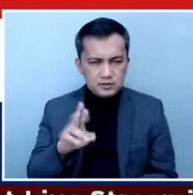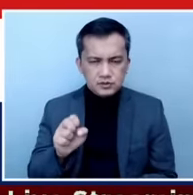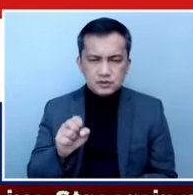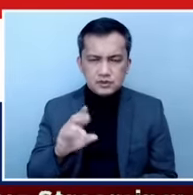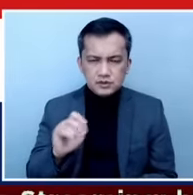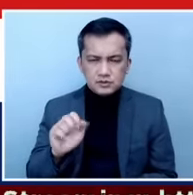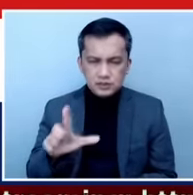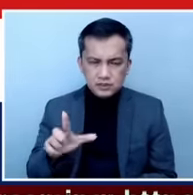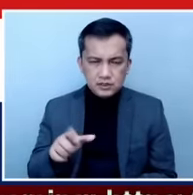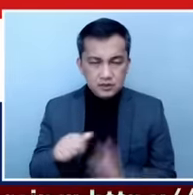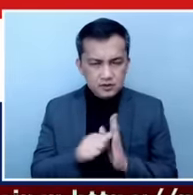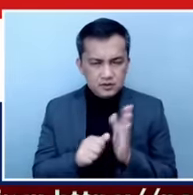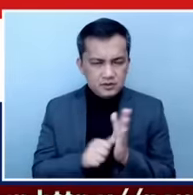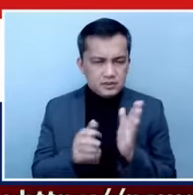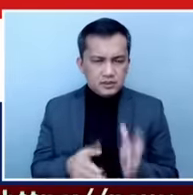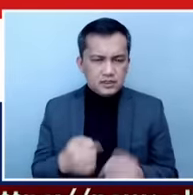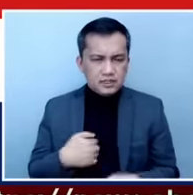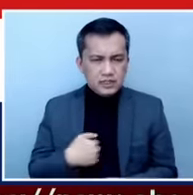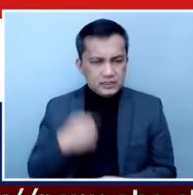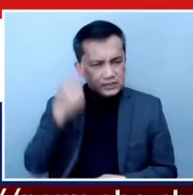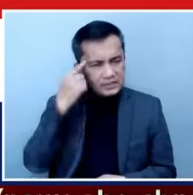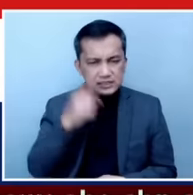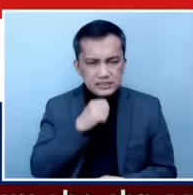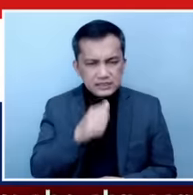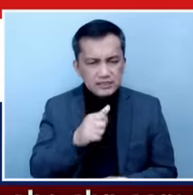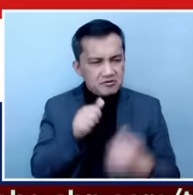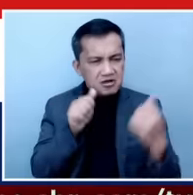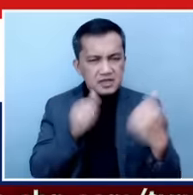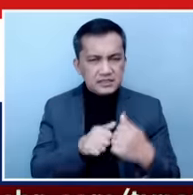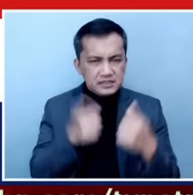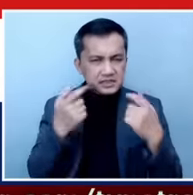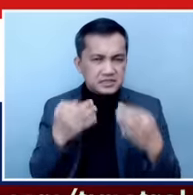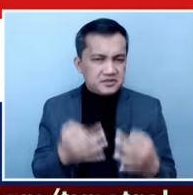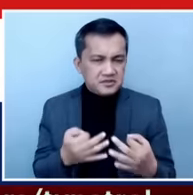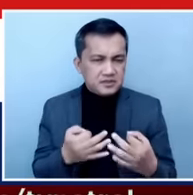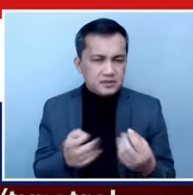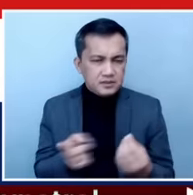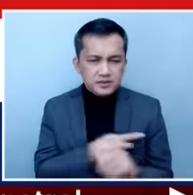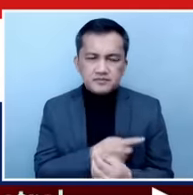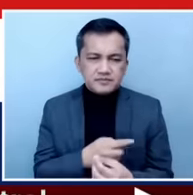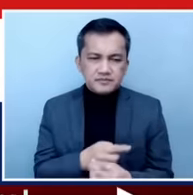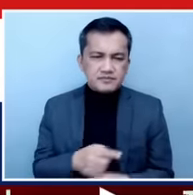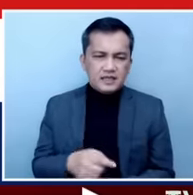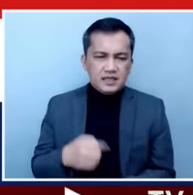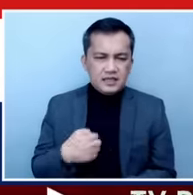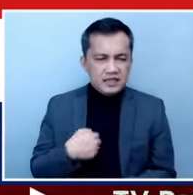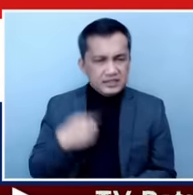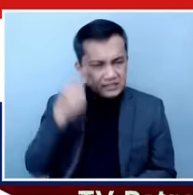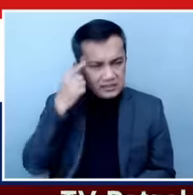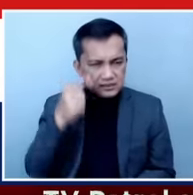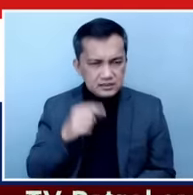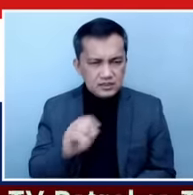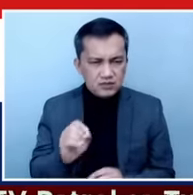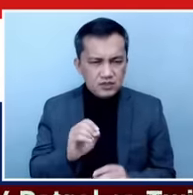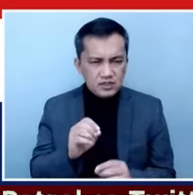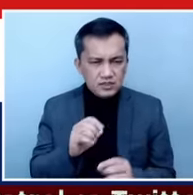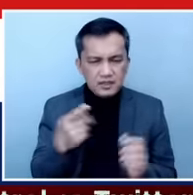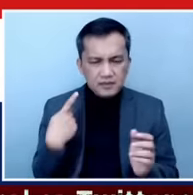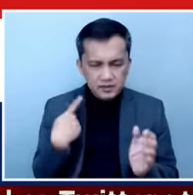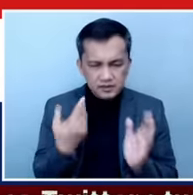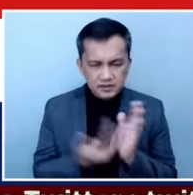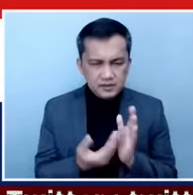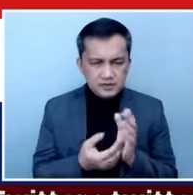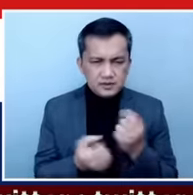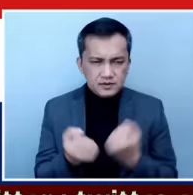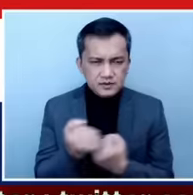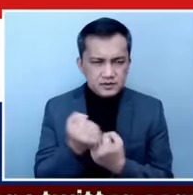think medyo hindi ako agree dun sa decision na i-dismiss siya. I don't think there's any piece of evidence that would support